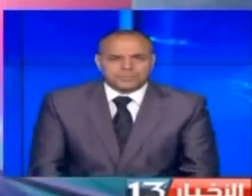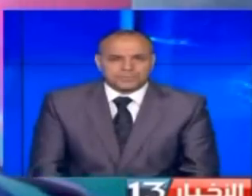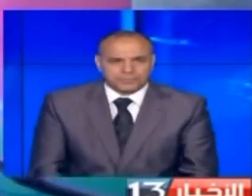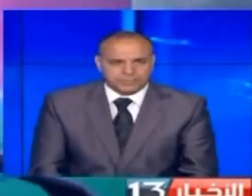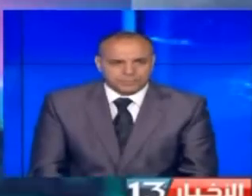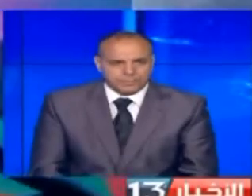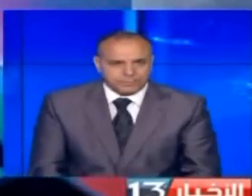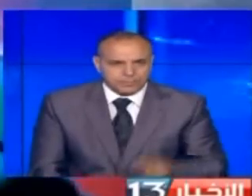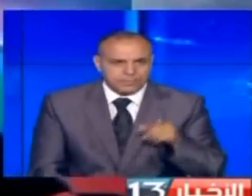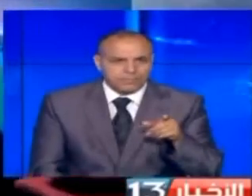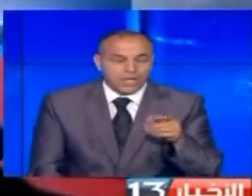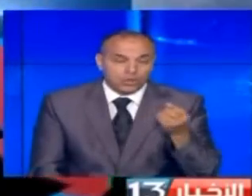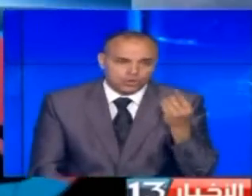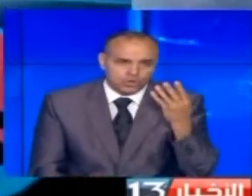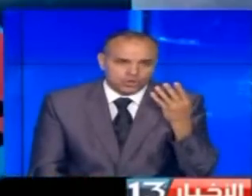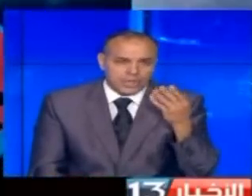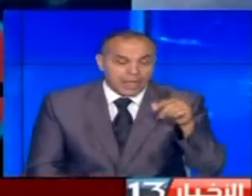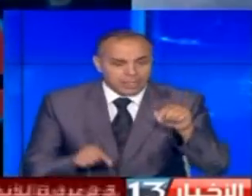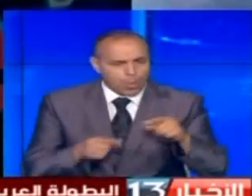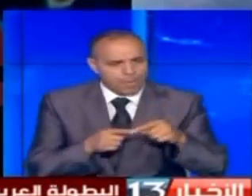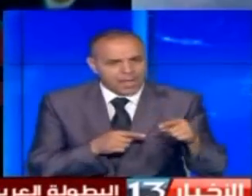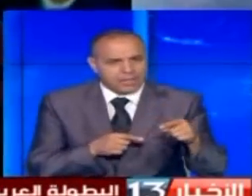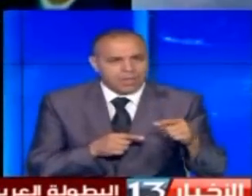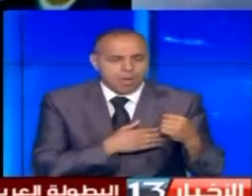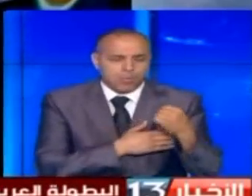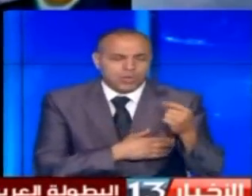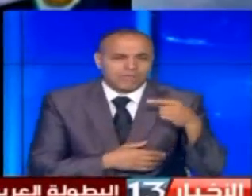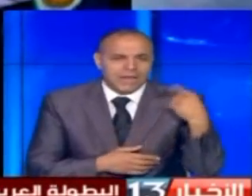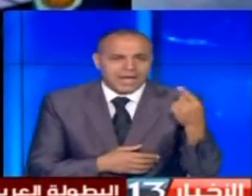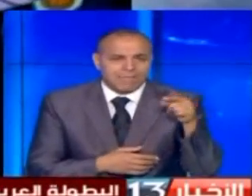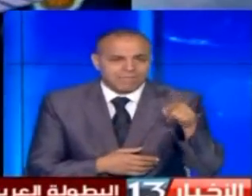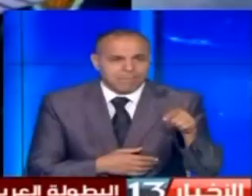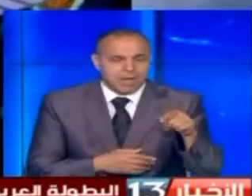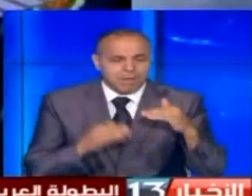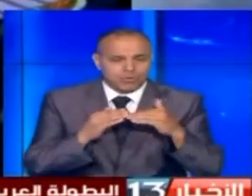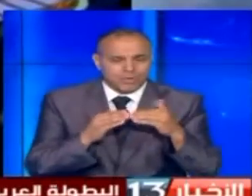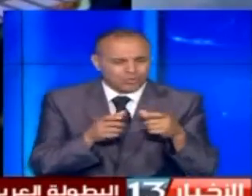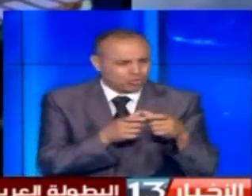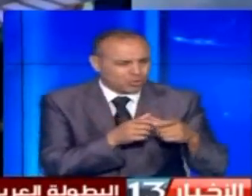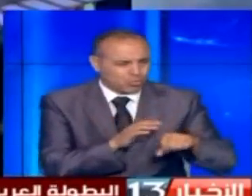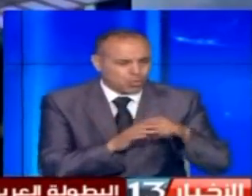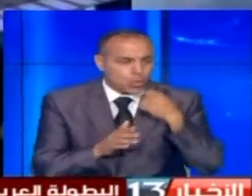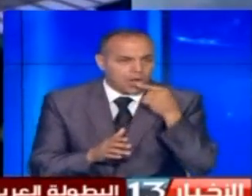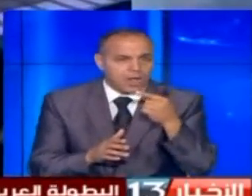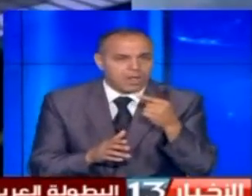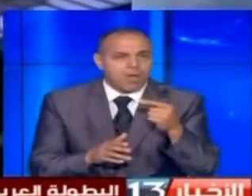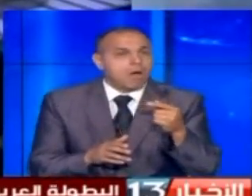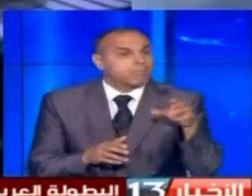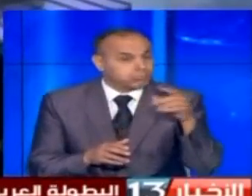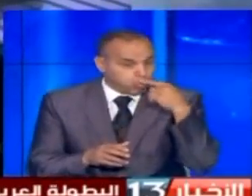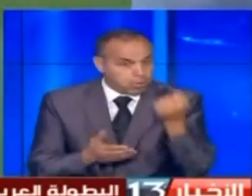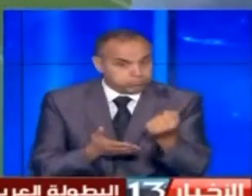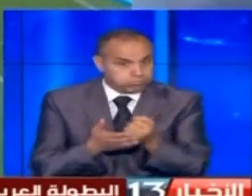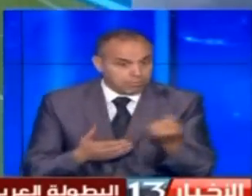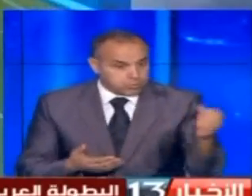نسخة وحلة جديدتين تشبهان إلى حد بعيد كبرى البطولات العالمية ولكن على مستوى الأندية، ومن خلال اعتمادات وحوافز